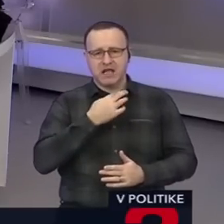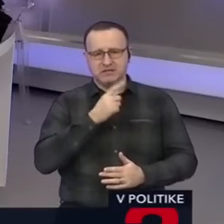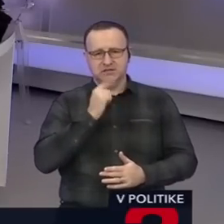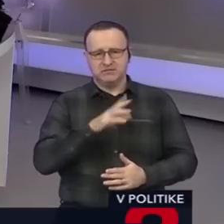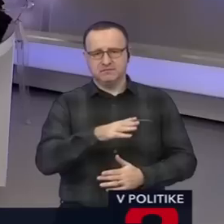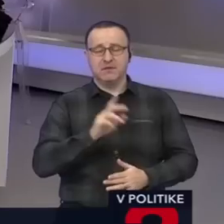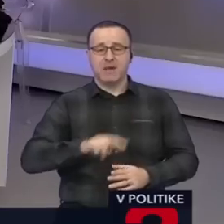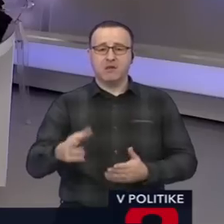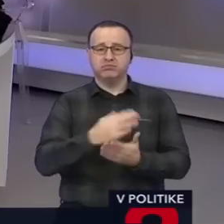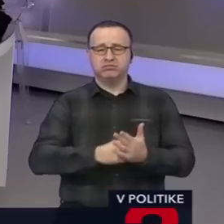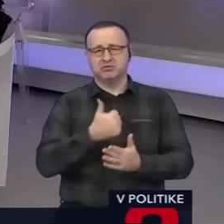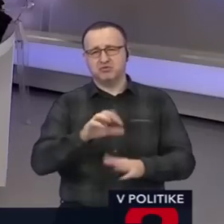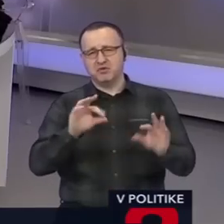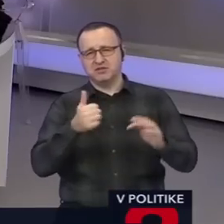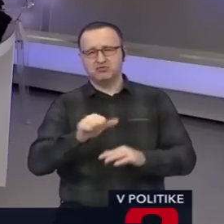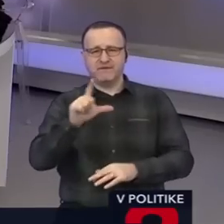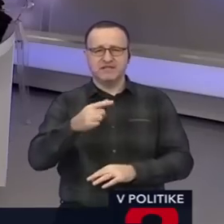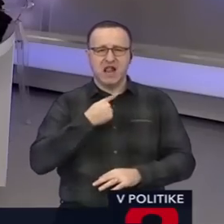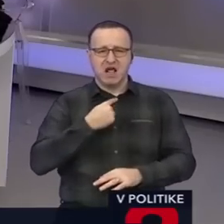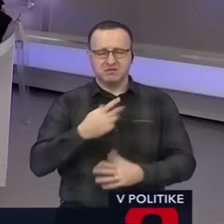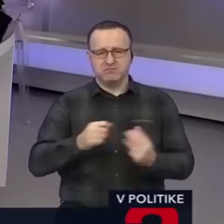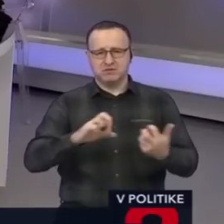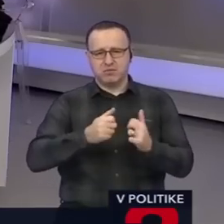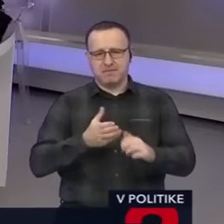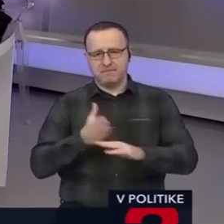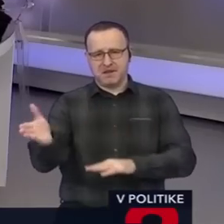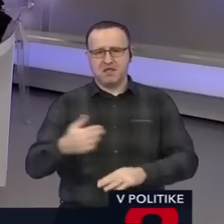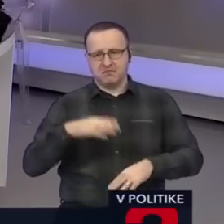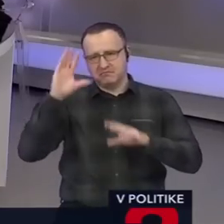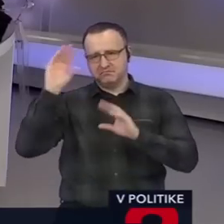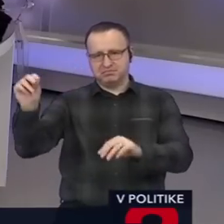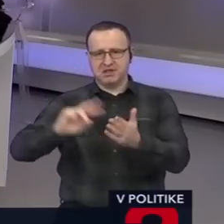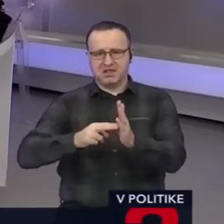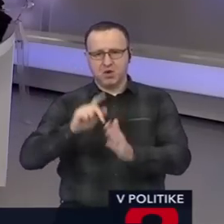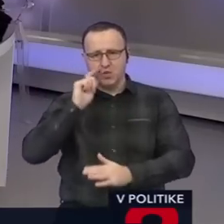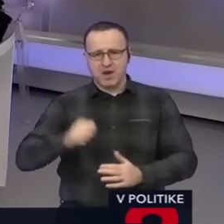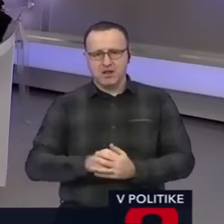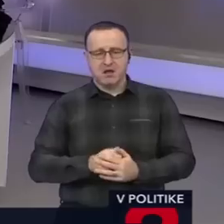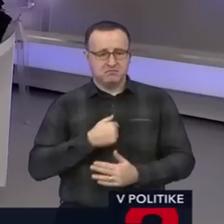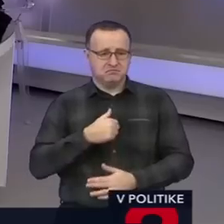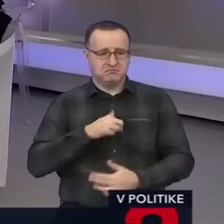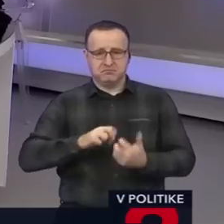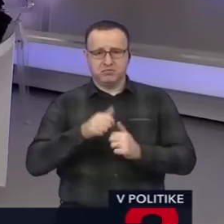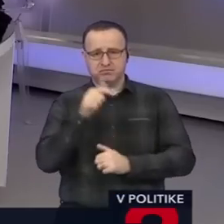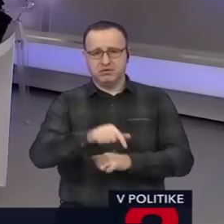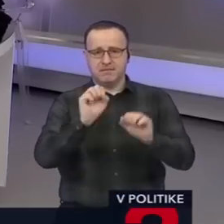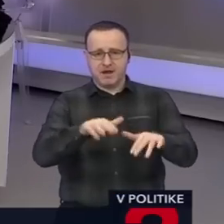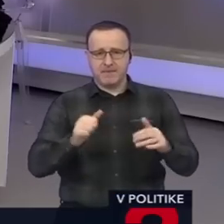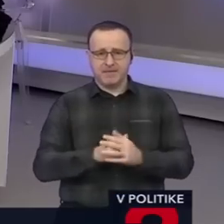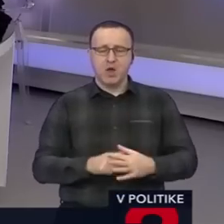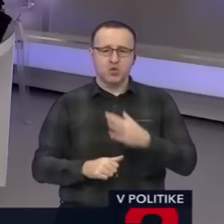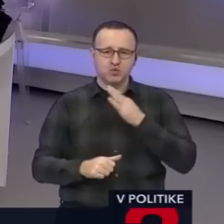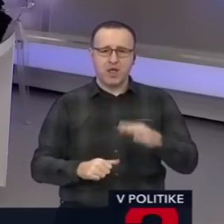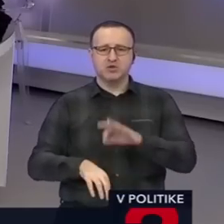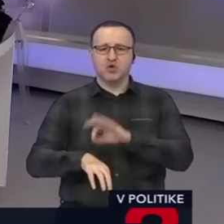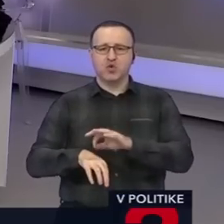to vychádza. Čiže ďaleko viac ako ústavná väčšina, malo by to bez problémov prejsť. Čiže nemám problém, aby to išlo aj cez parlament, ale súhlasím s pánom doktorom Mazákom,